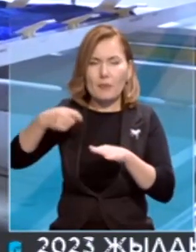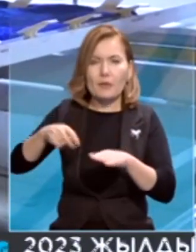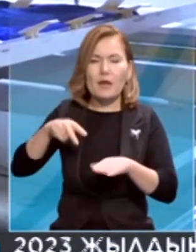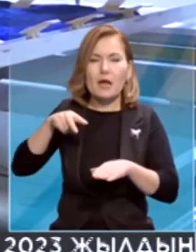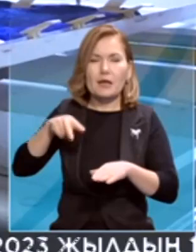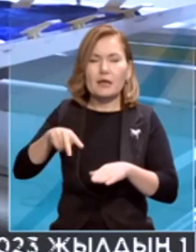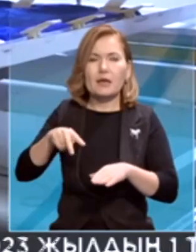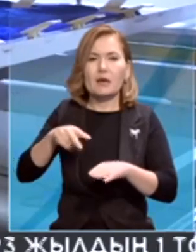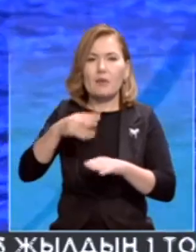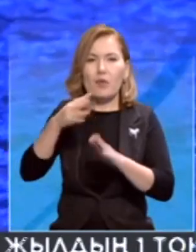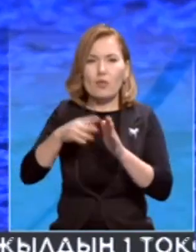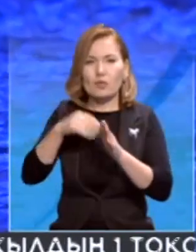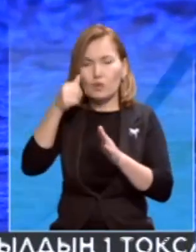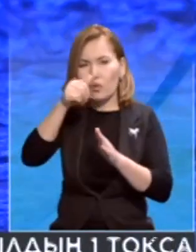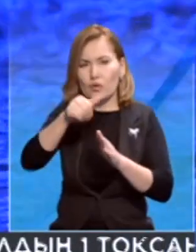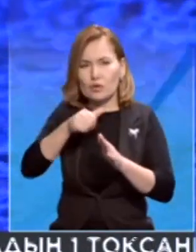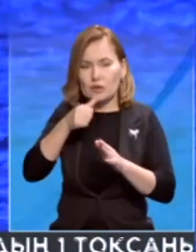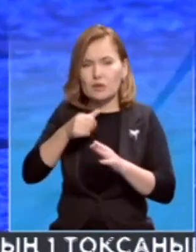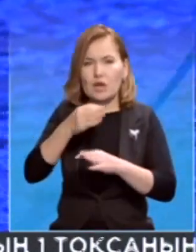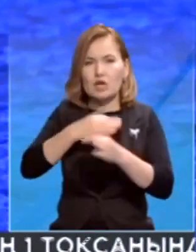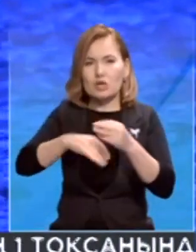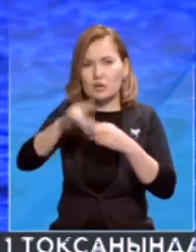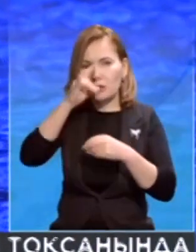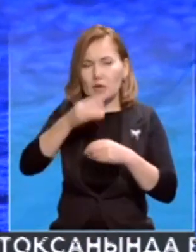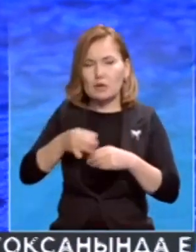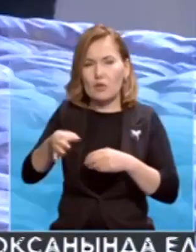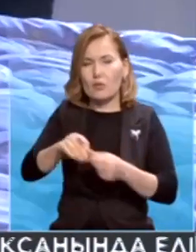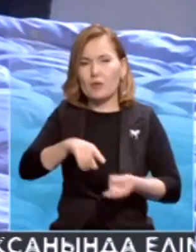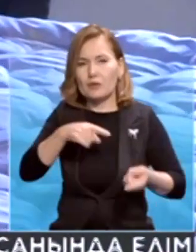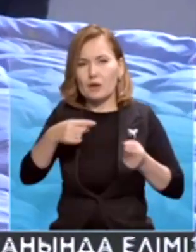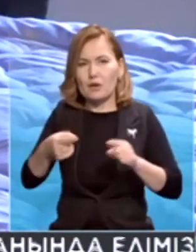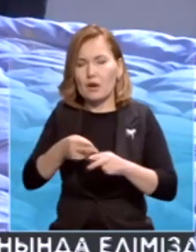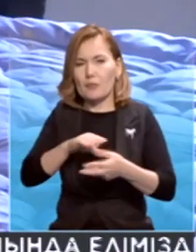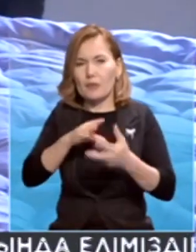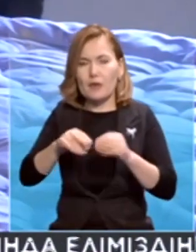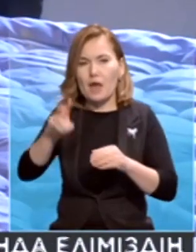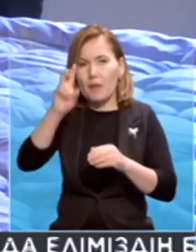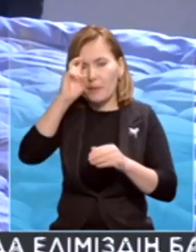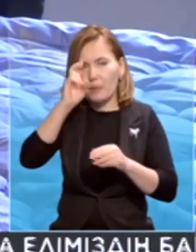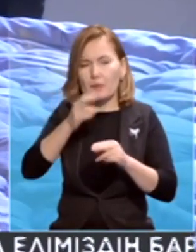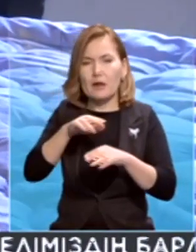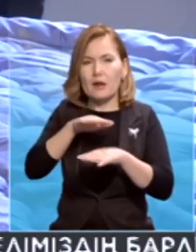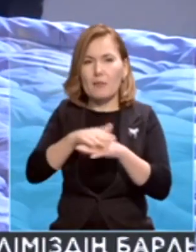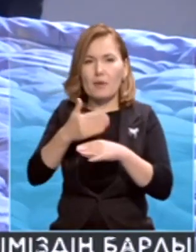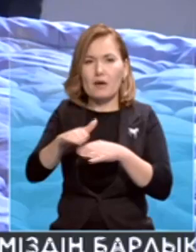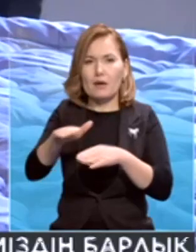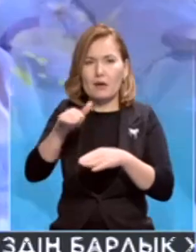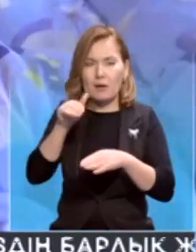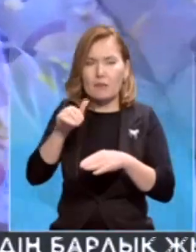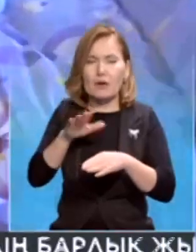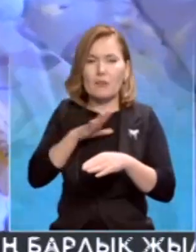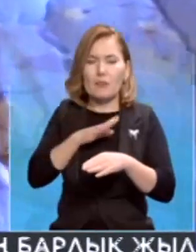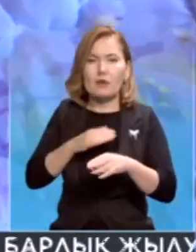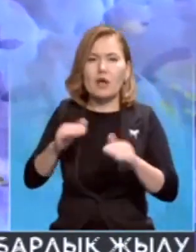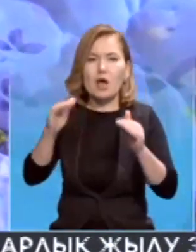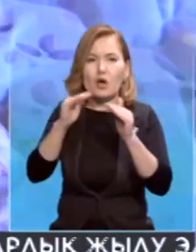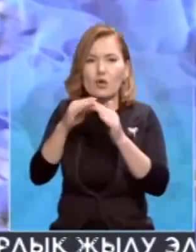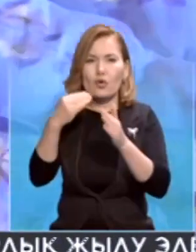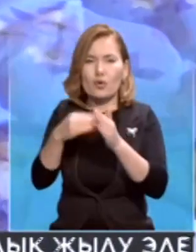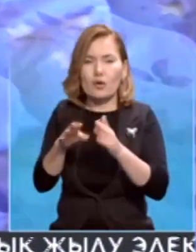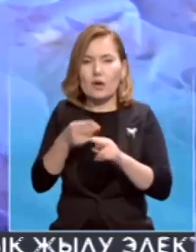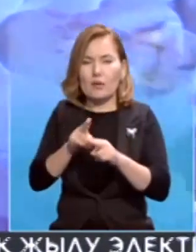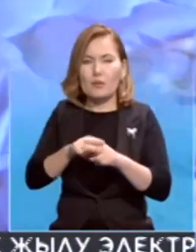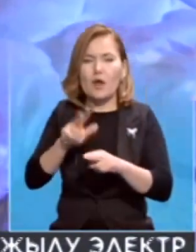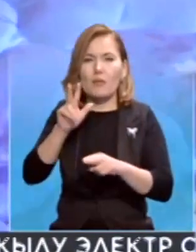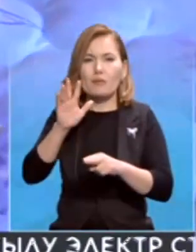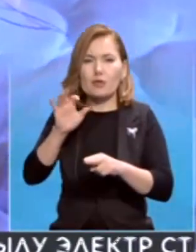еңбек бағдарламасымен Көкпекті ауылына көшіп келген. Әуелі мемлекеттен берілген қолдау қаржыға өздері ақша қосып баспана алды. Ал былтыр 580 мың